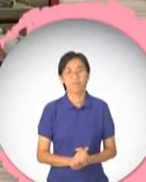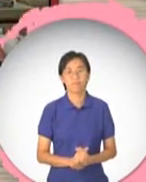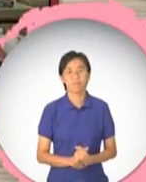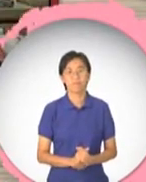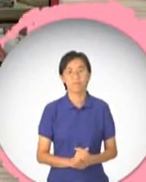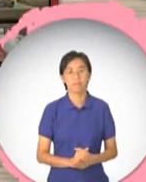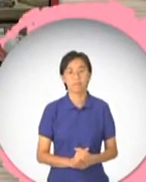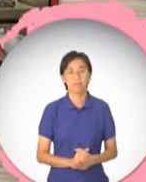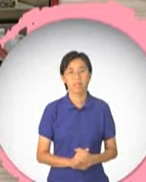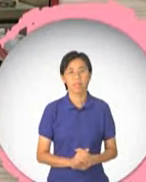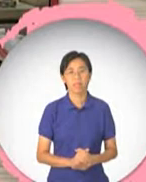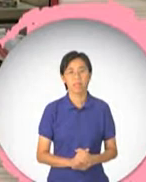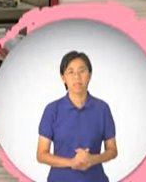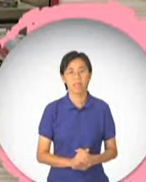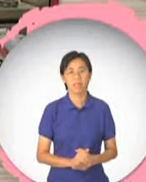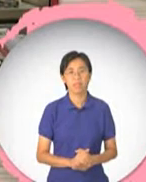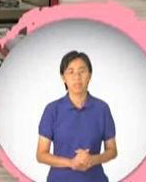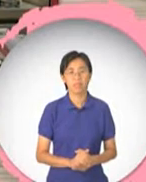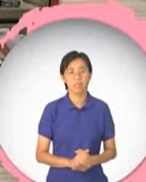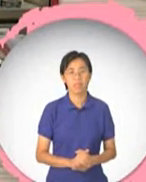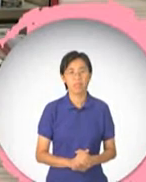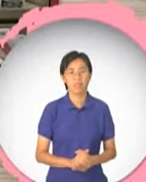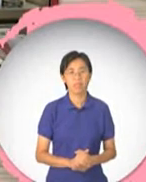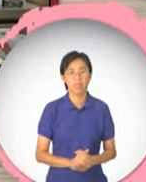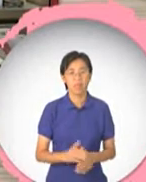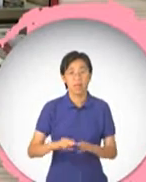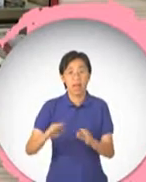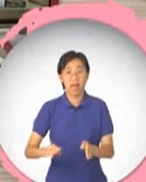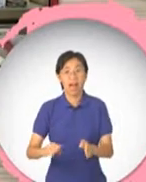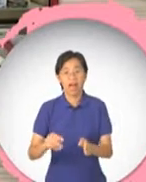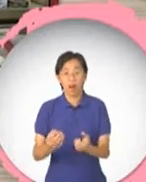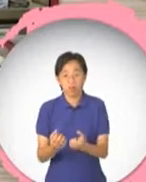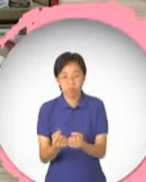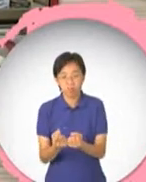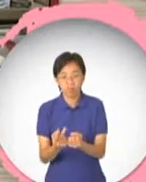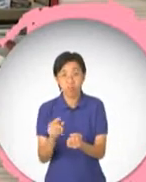เราก็จะมีการโรยแป้งนวลเล็กน้อยนะคะเพื่อไม่ให้ติด